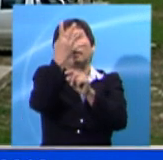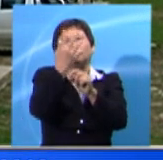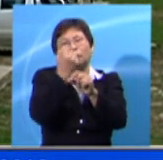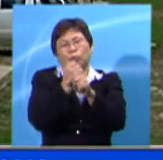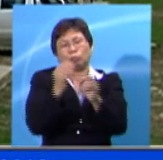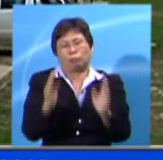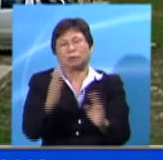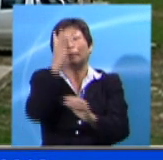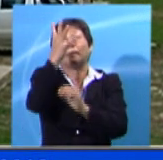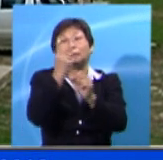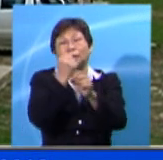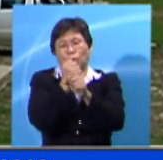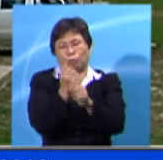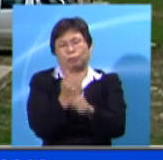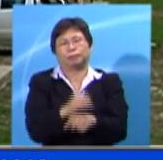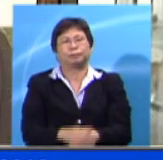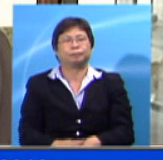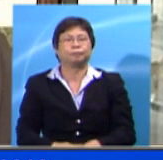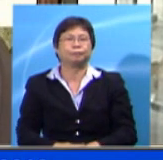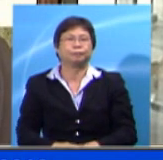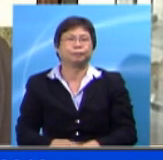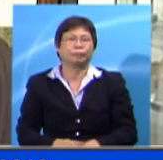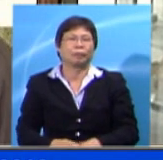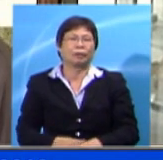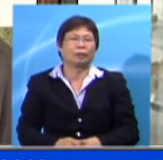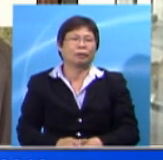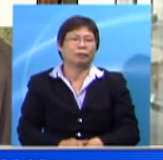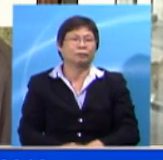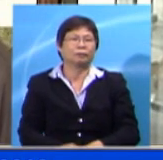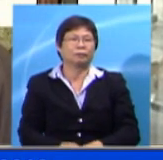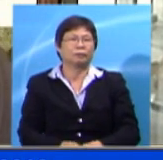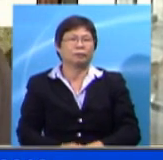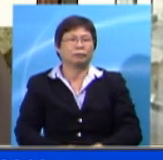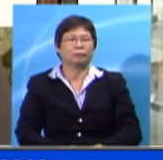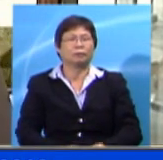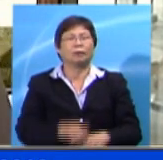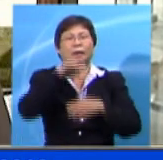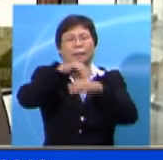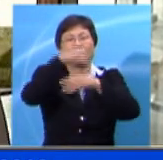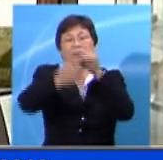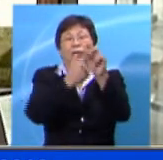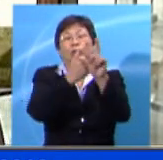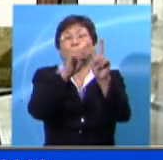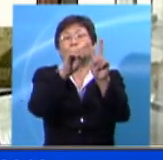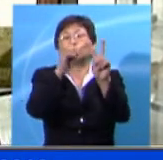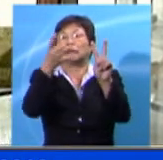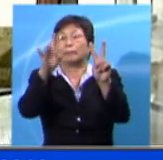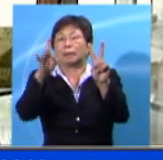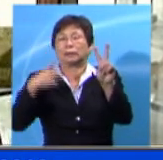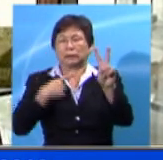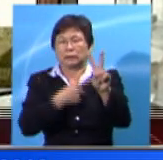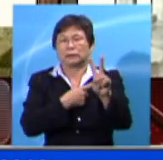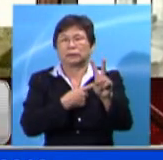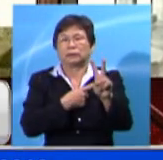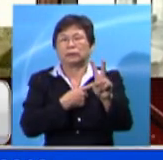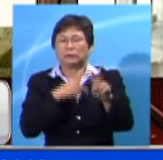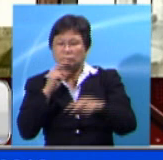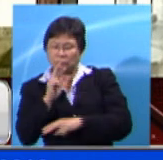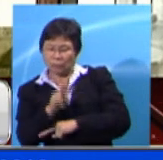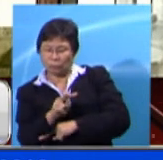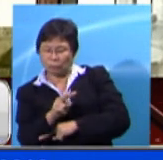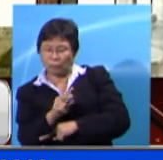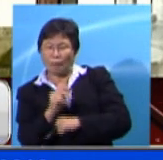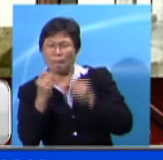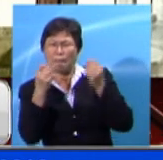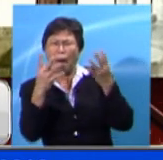tahun lagi pada tahun8 kita akan mendapati